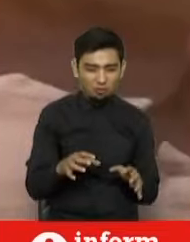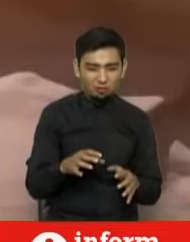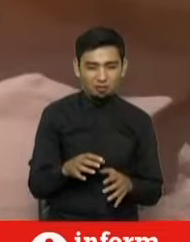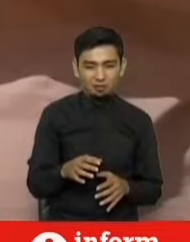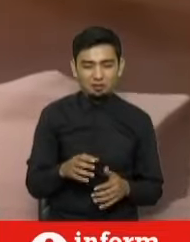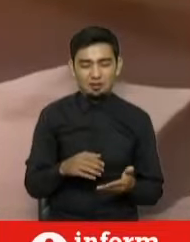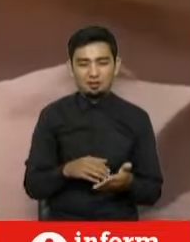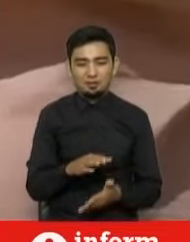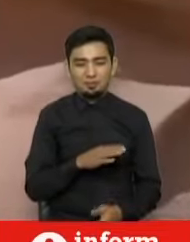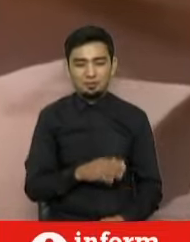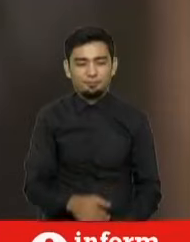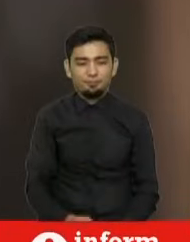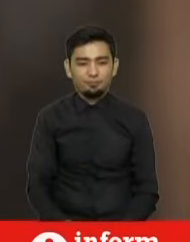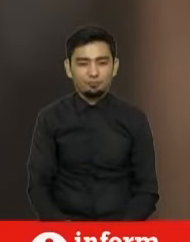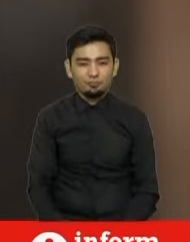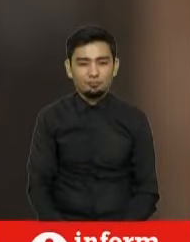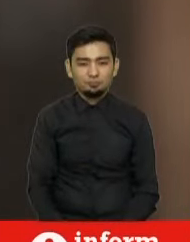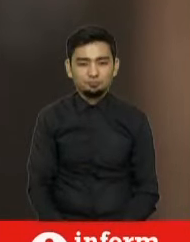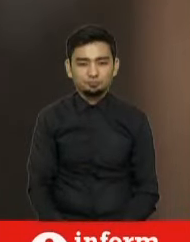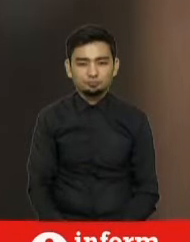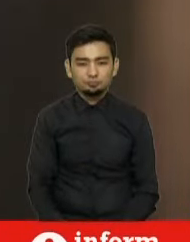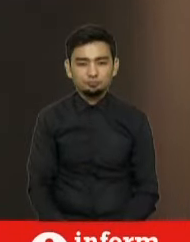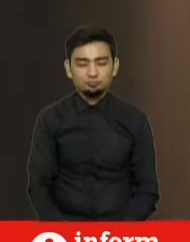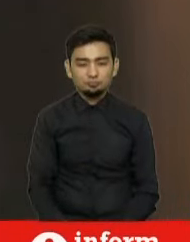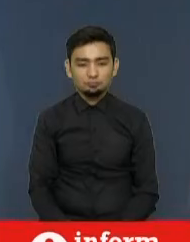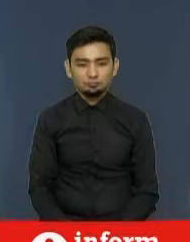Арман Сарсенбаев, Дидар Жомартулы, Информбюро Астана.